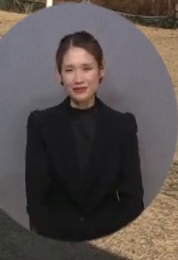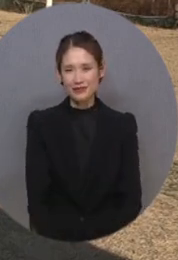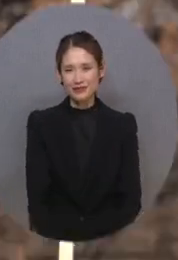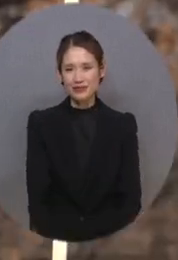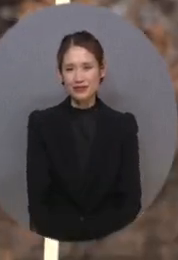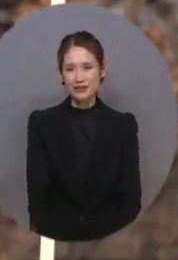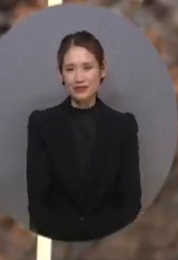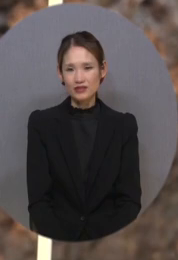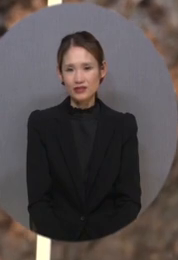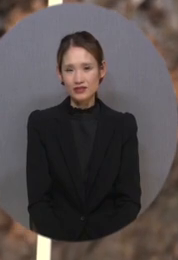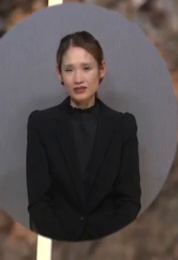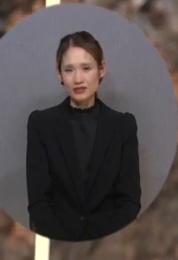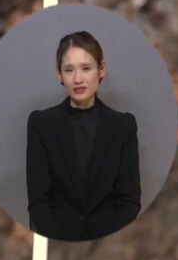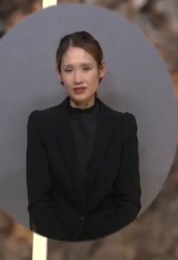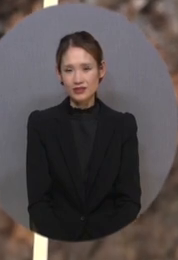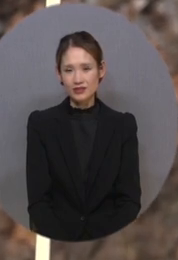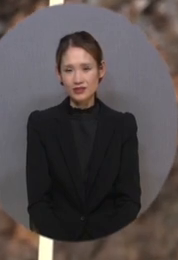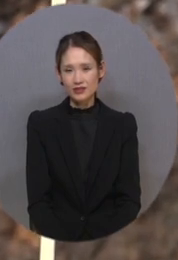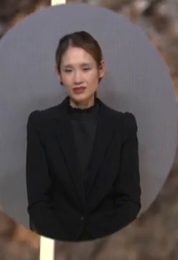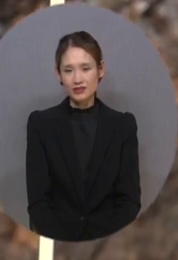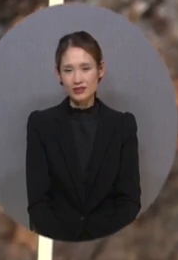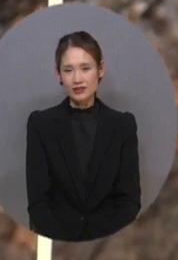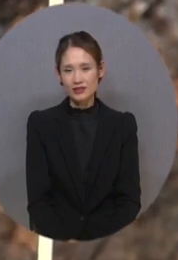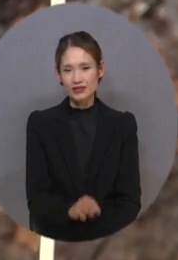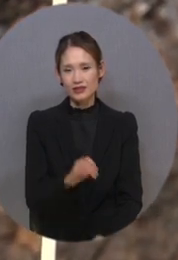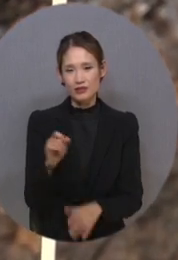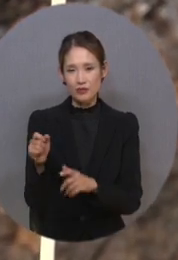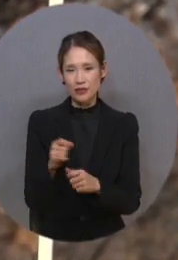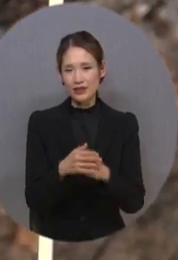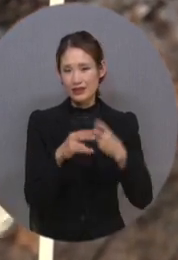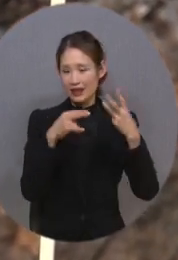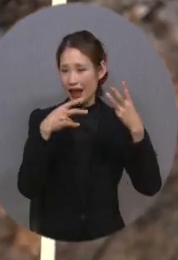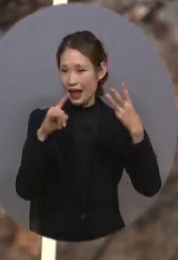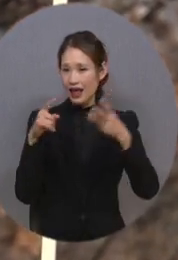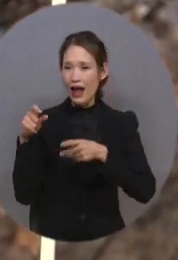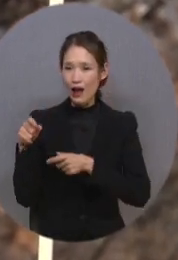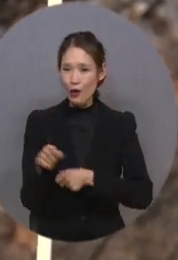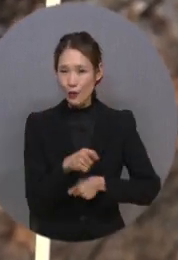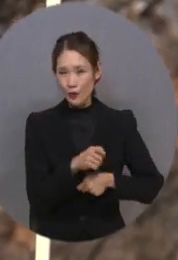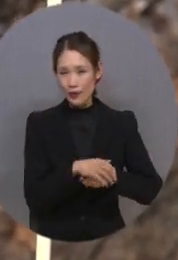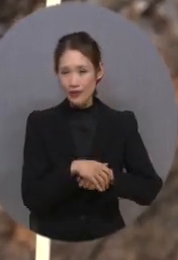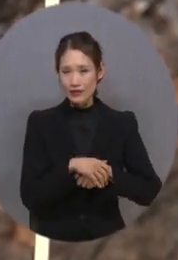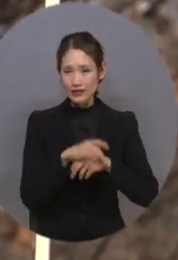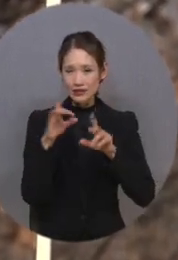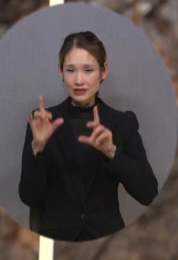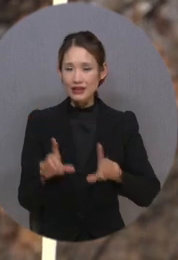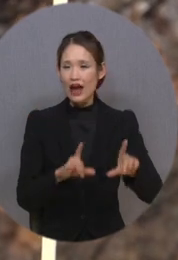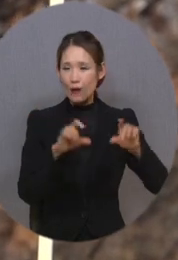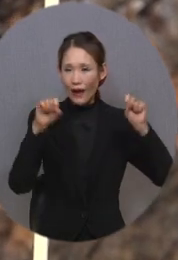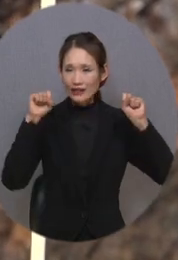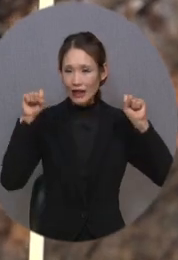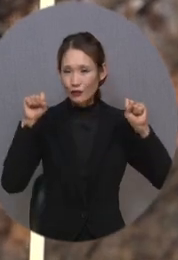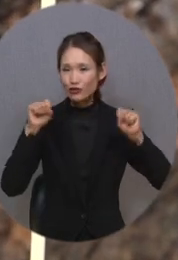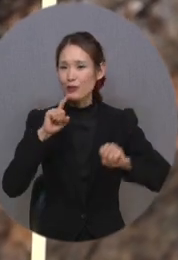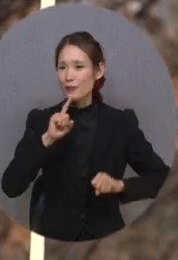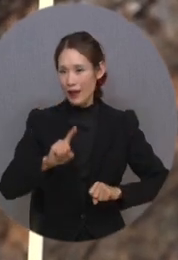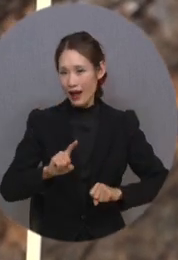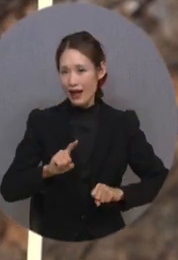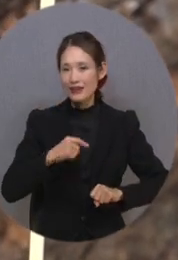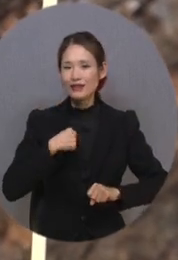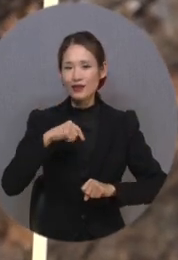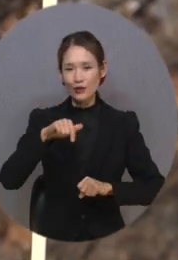네. 아, 네. 이게 이제 파크 골프가 3대 골프가 좀 즐기는 생활 체육이 됐다고 해요. 그래서 저는